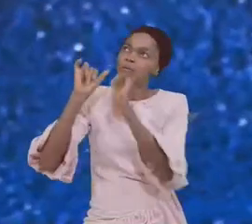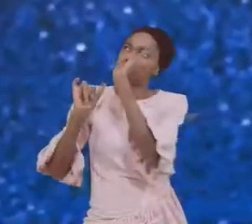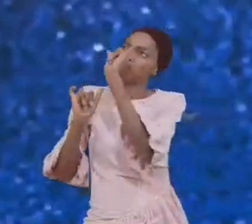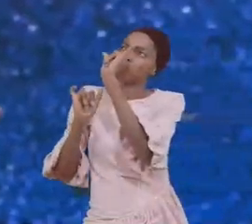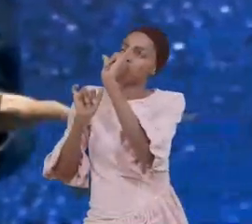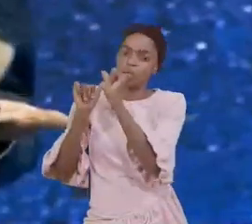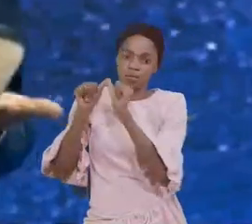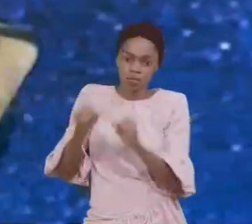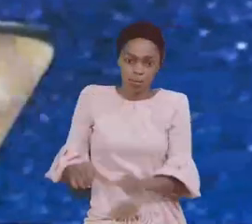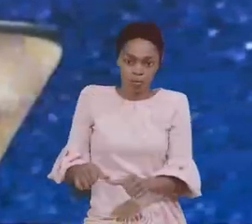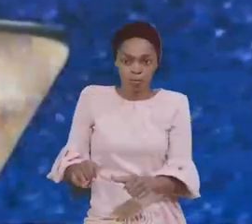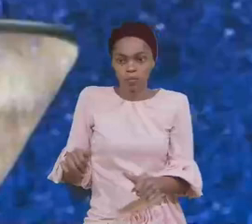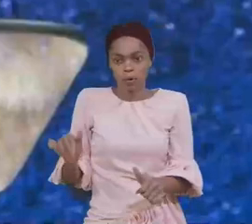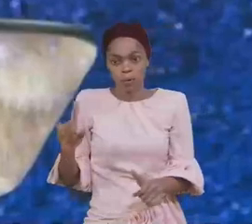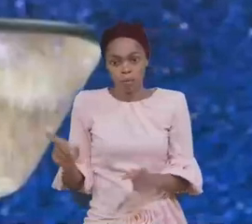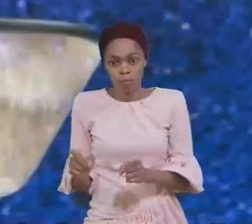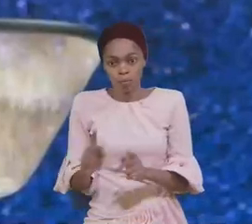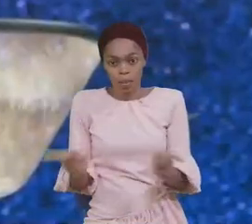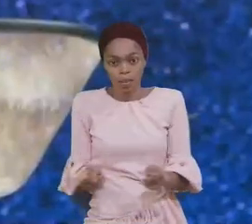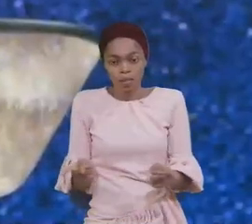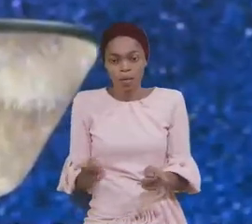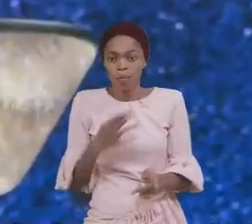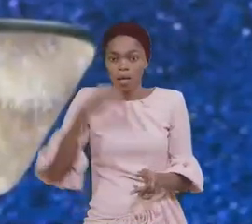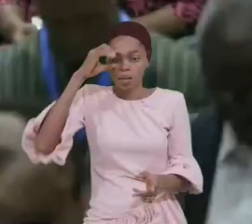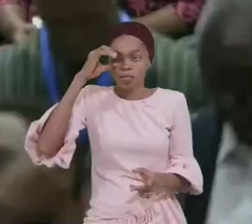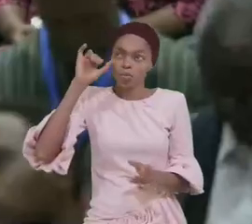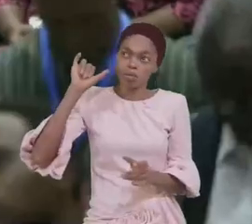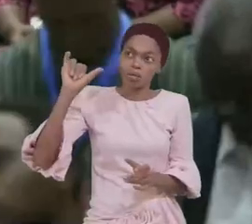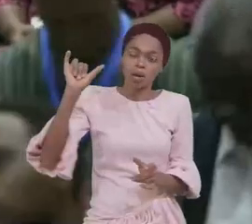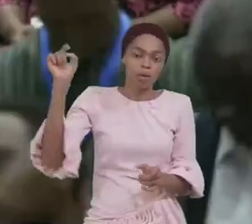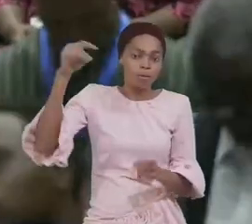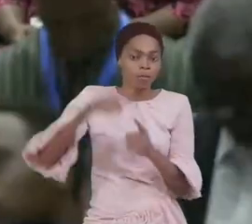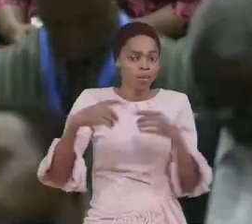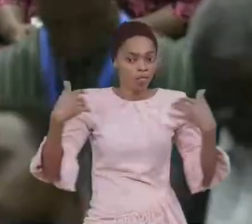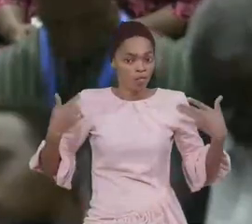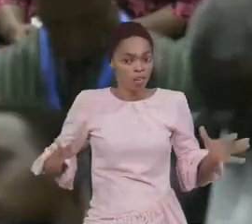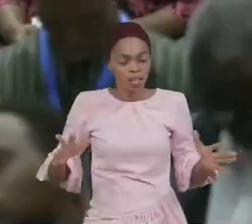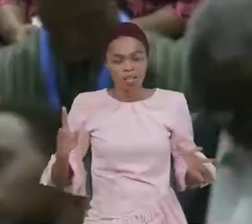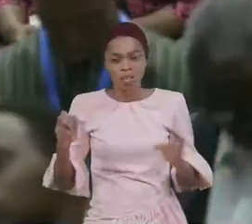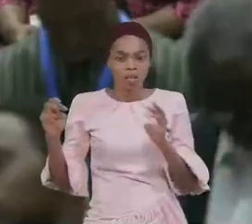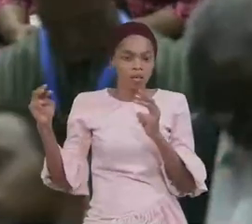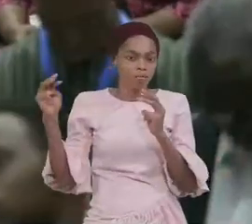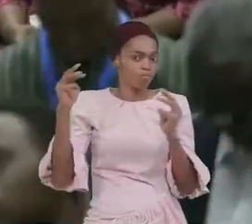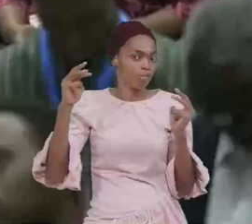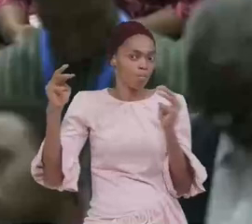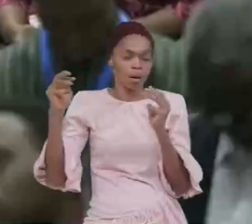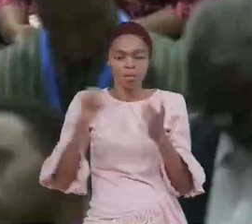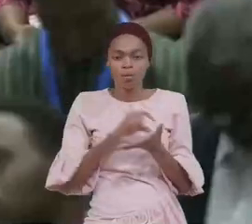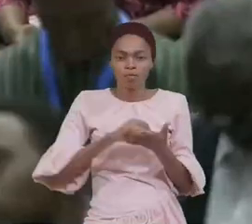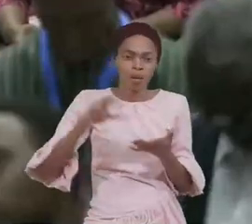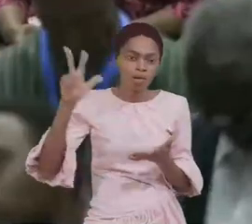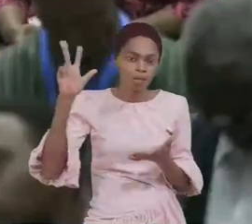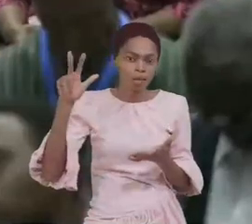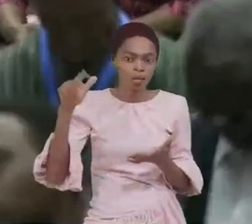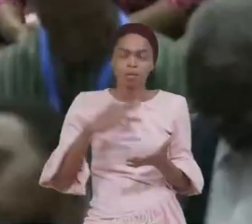place, que la lune se tienne sur place afin de terminer le combat. Et le verset 13 dit, et